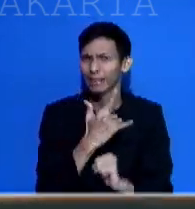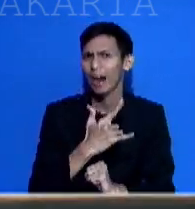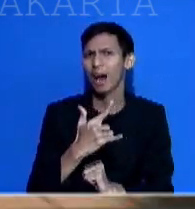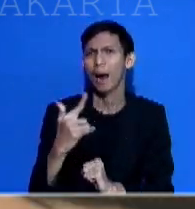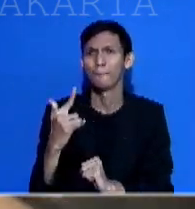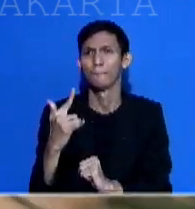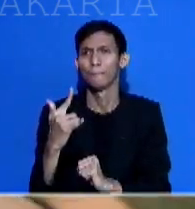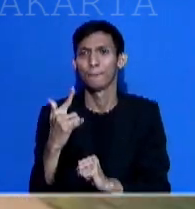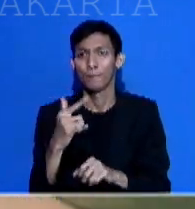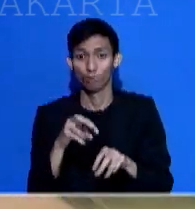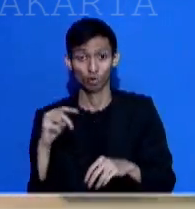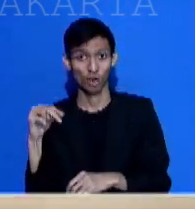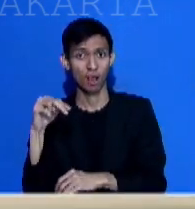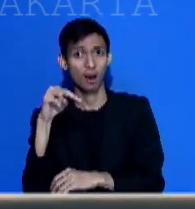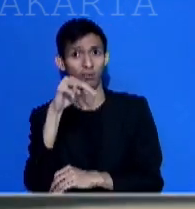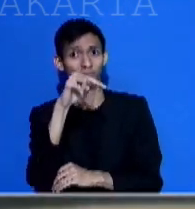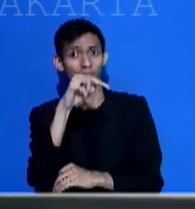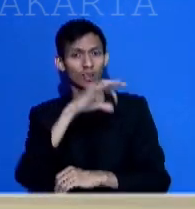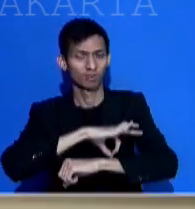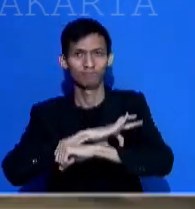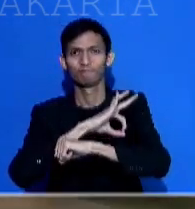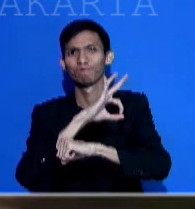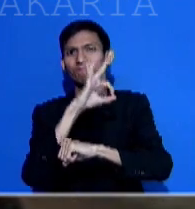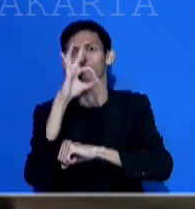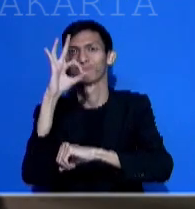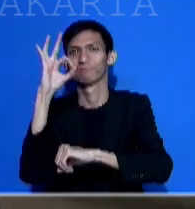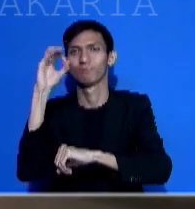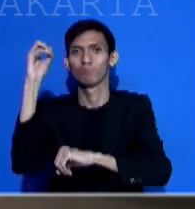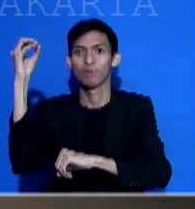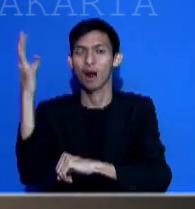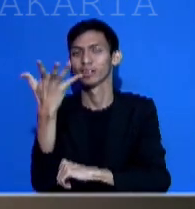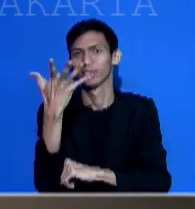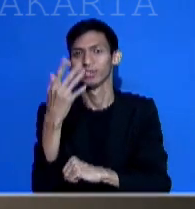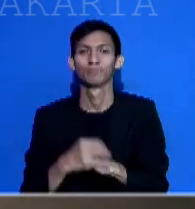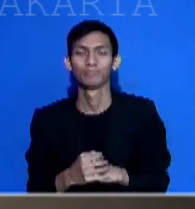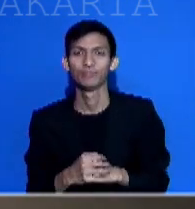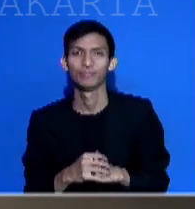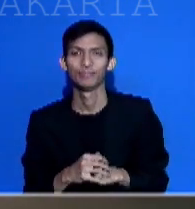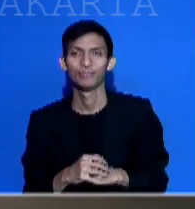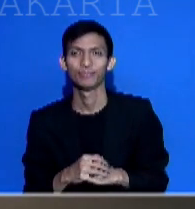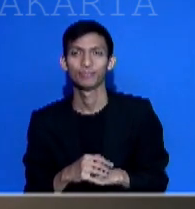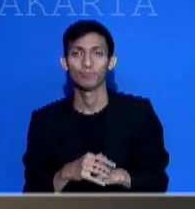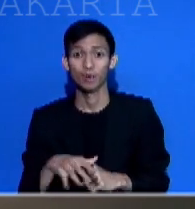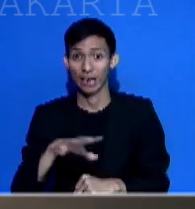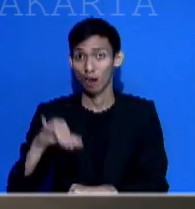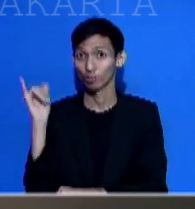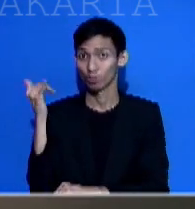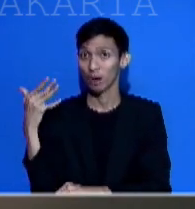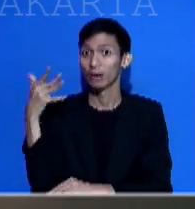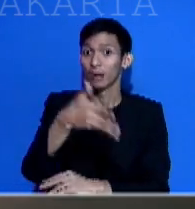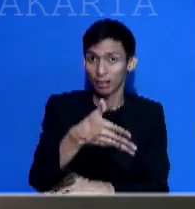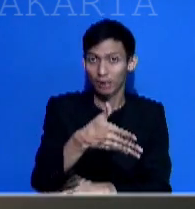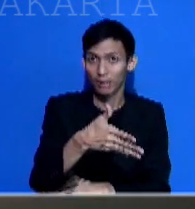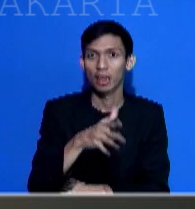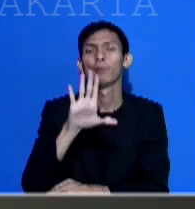terkenal dengan sebutan Golden Sunrise atau Matahari Terbit. Perjalanan yang kutempuh dari Yogyakarta menuju ke lokasi ini kurang lebih 5